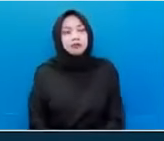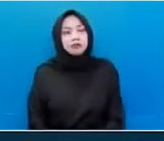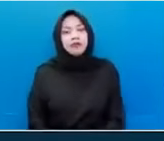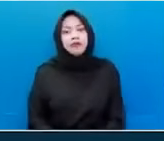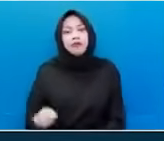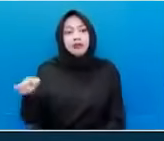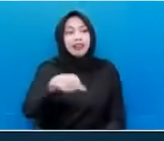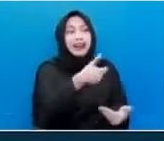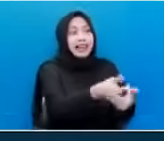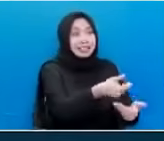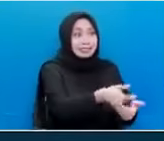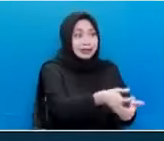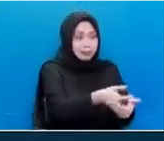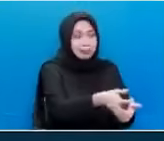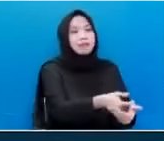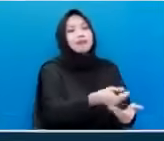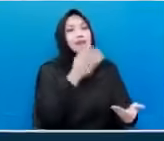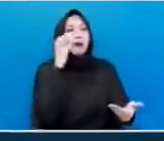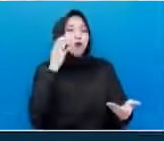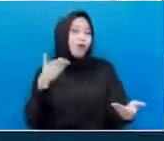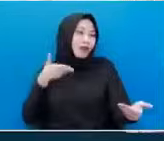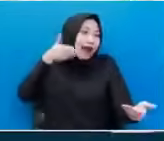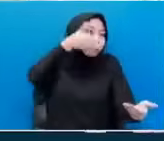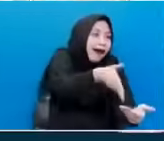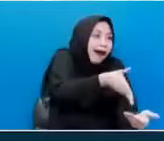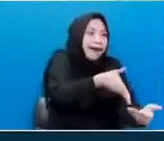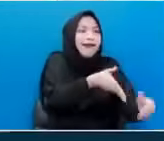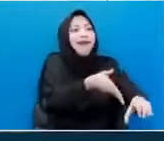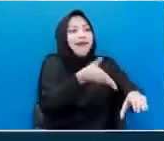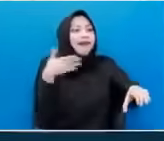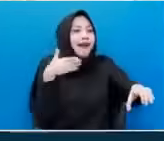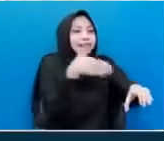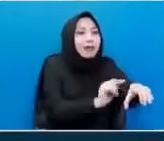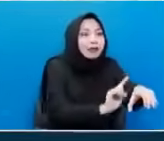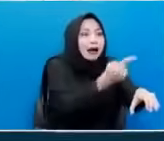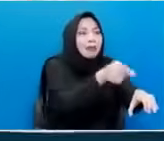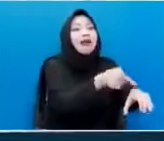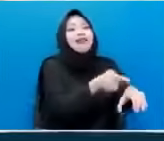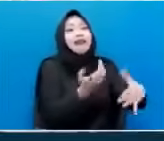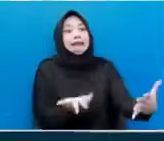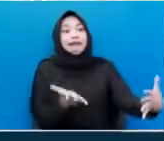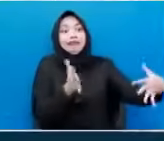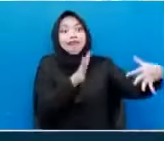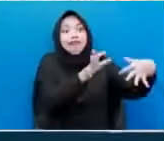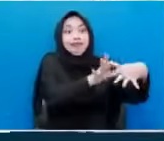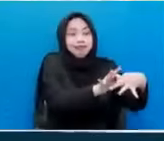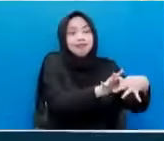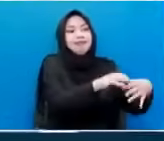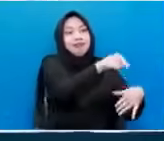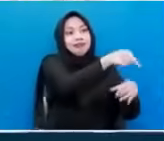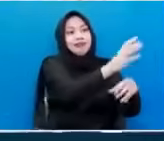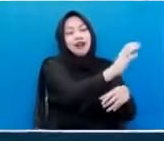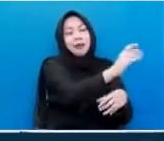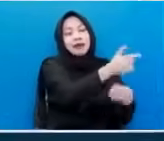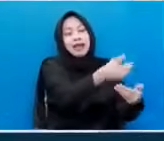Nasdem yang kemudian menjadi partai pertama yang sekarang di ee Sebutkan mungkin akan punya peluang bergabung dengan Koalisi